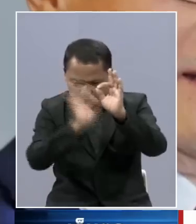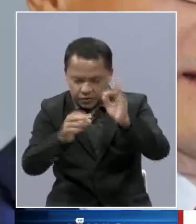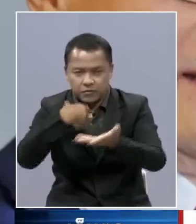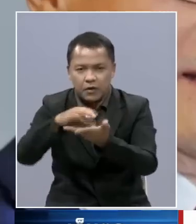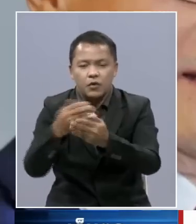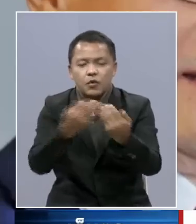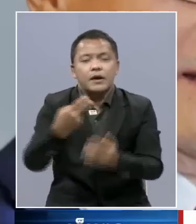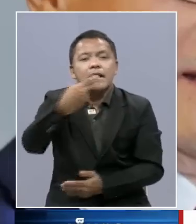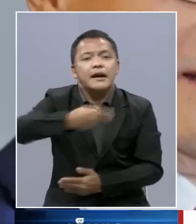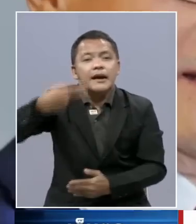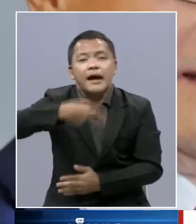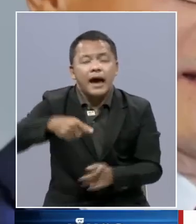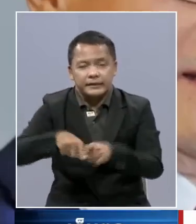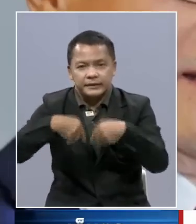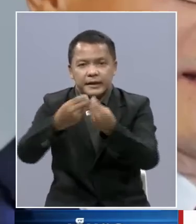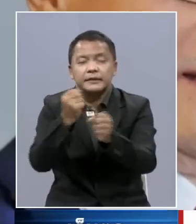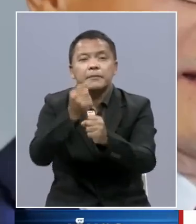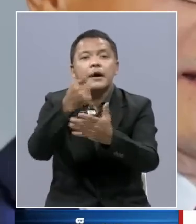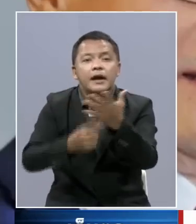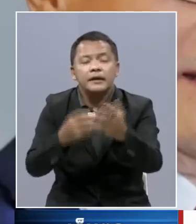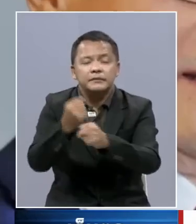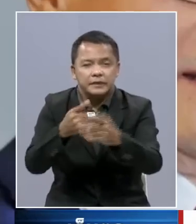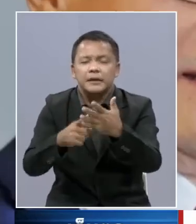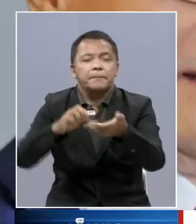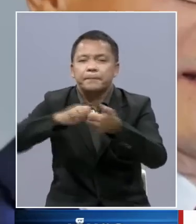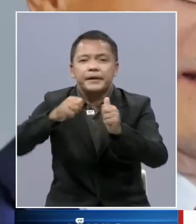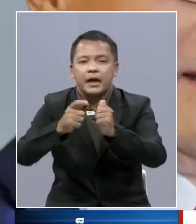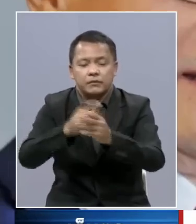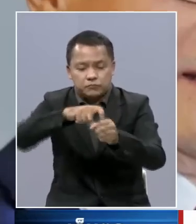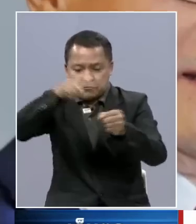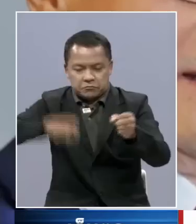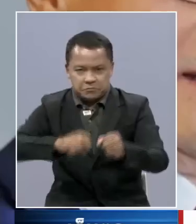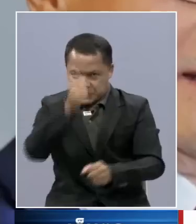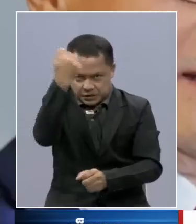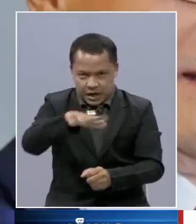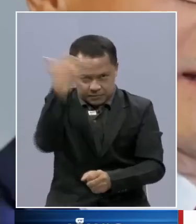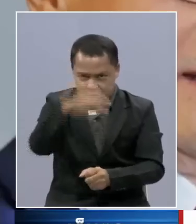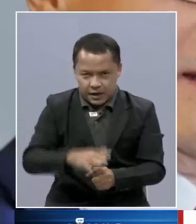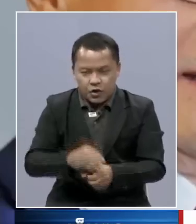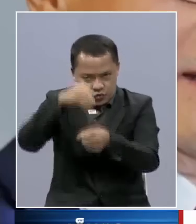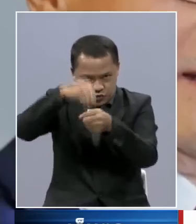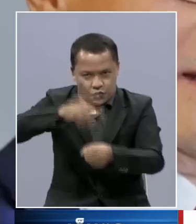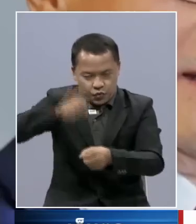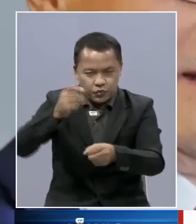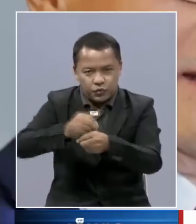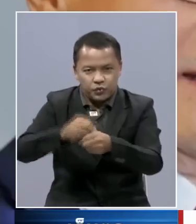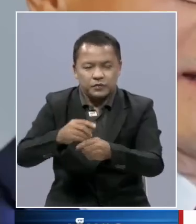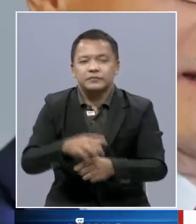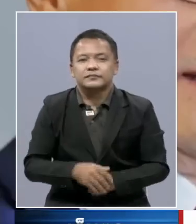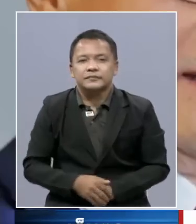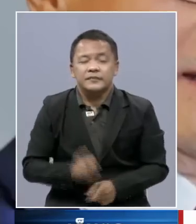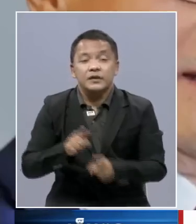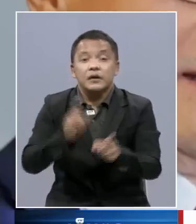ลูกหลานในทวิตเตอร์จะให้ทำอะไรไม่ขัดแต่ให้ถอนตัวนี่ขออนุญาตสวนกระแสสวนกระแสนี่ถนัดเลย